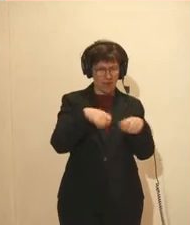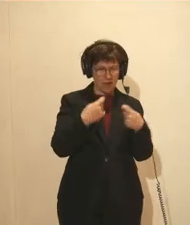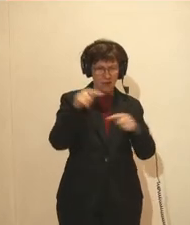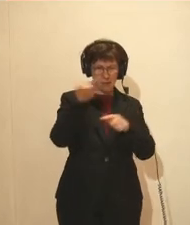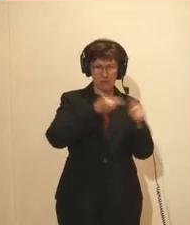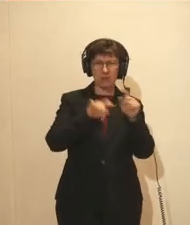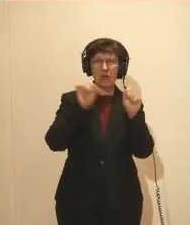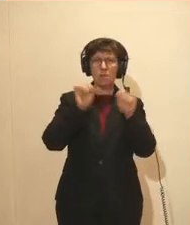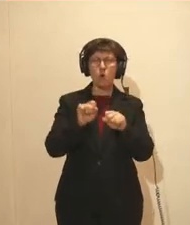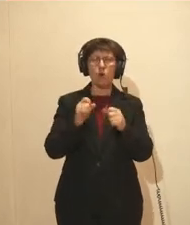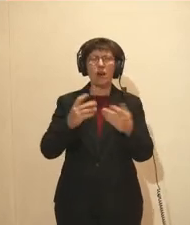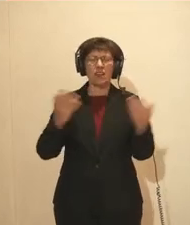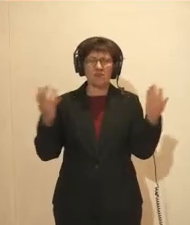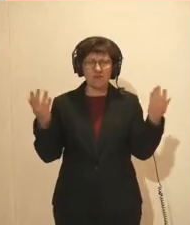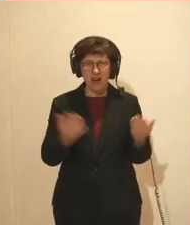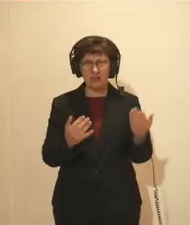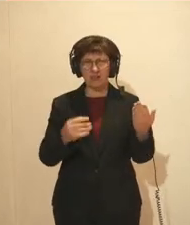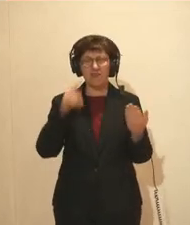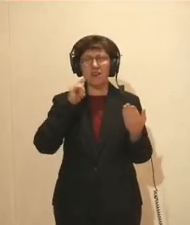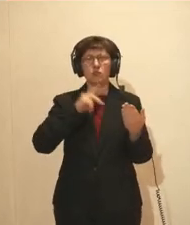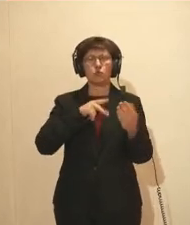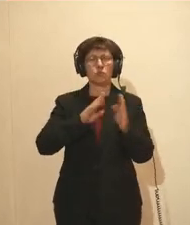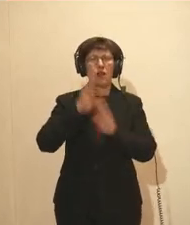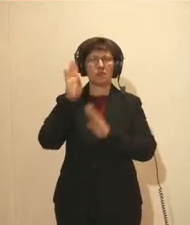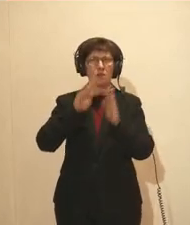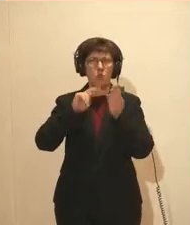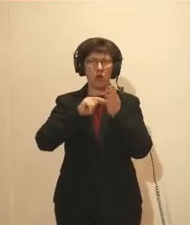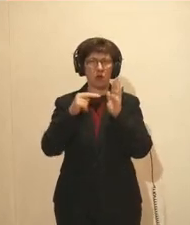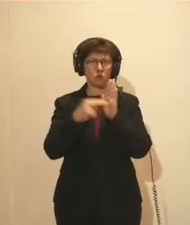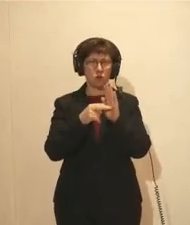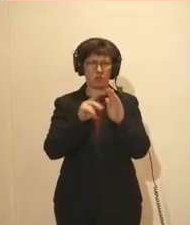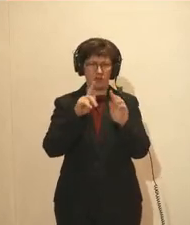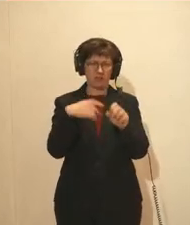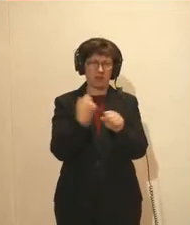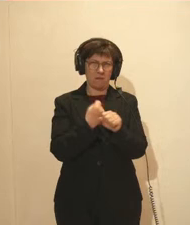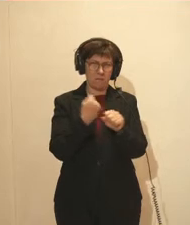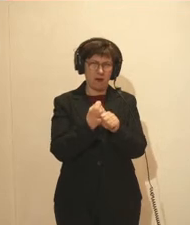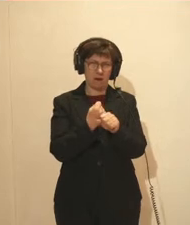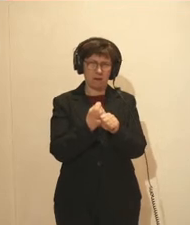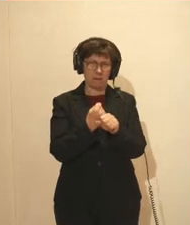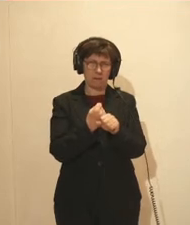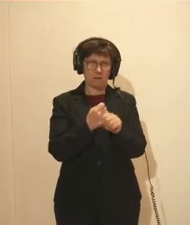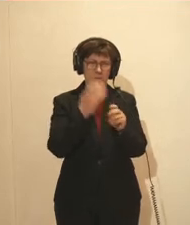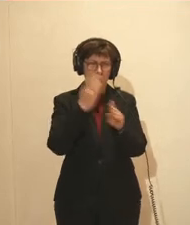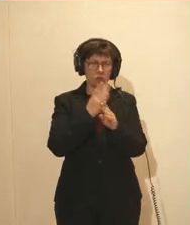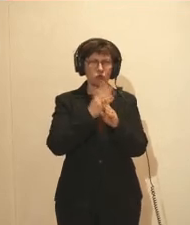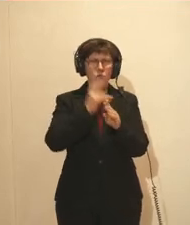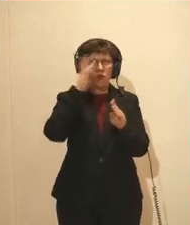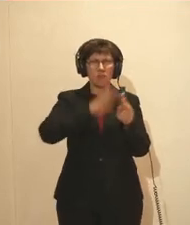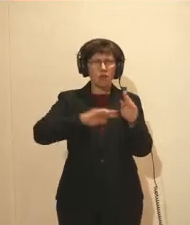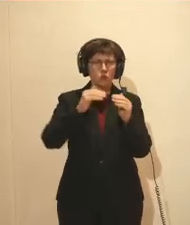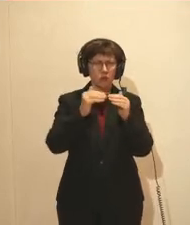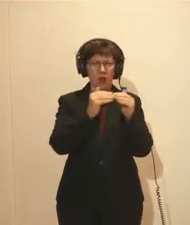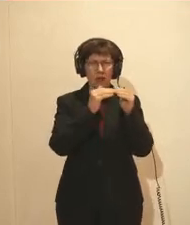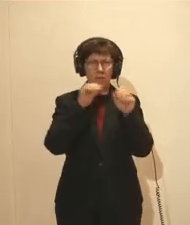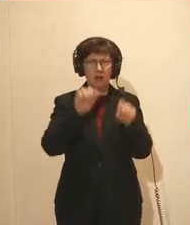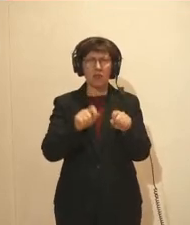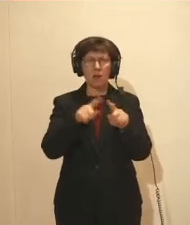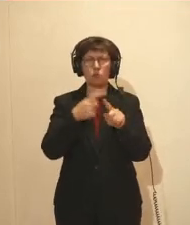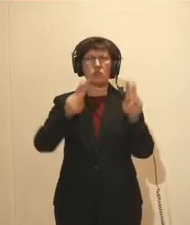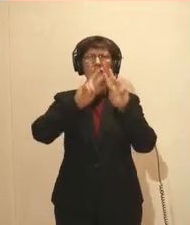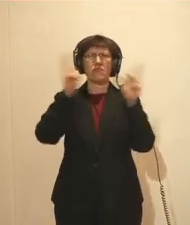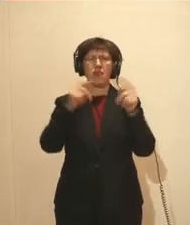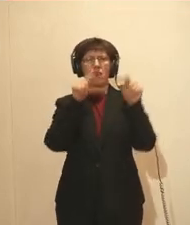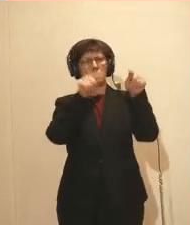möglich wäre dann weiß man wo sozialdemokratische politik ansetzen kann und man kann schon auf der nationalen ebene ansetzen man muss nicht immer auf die